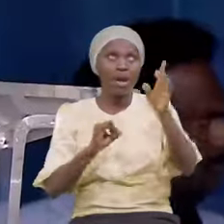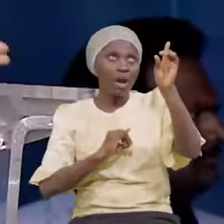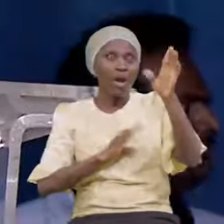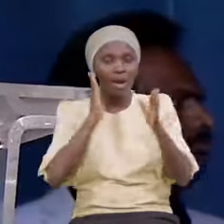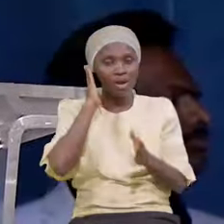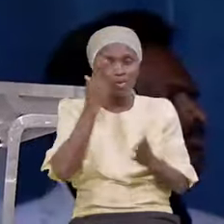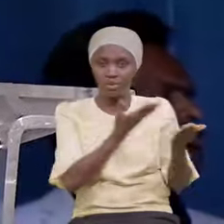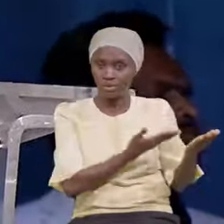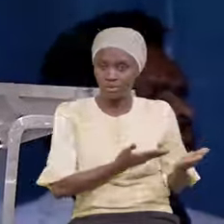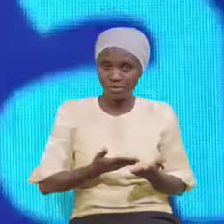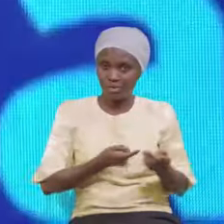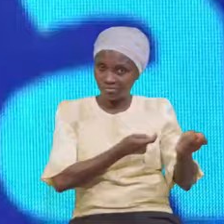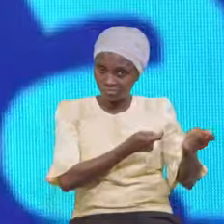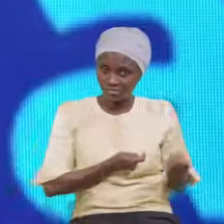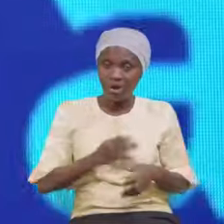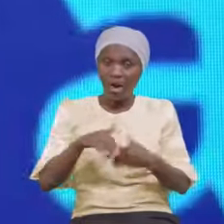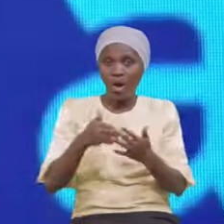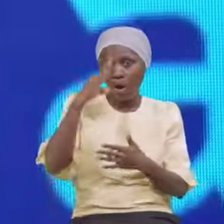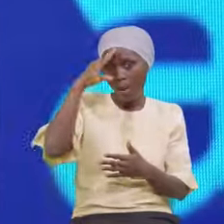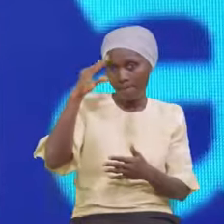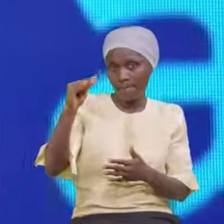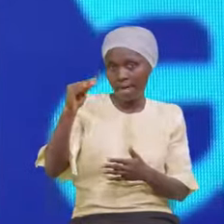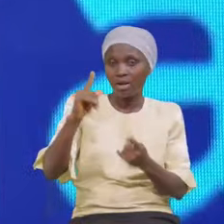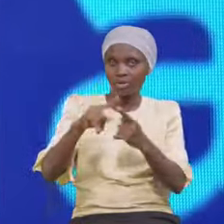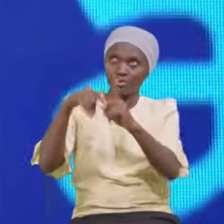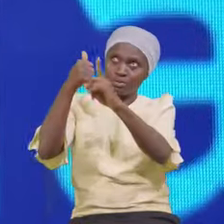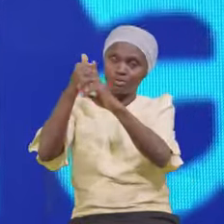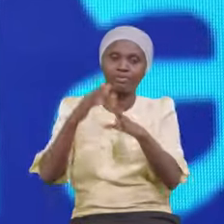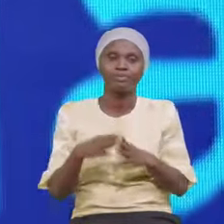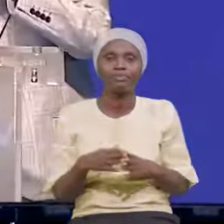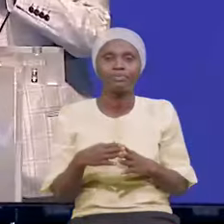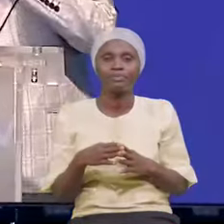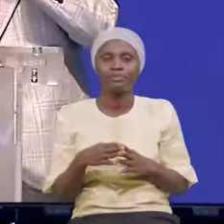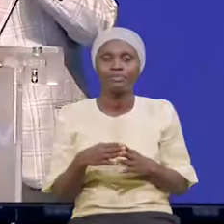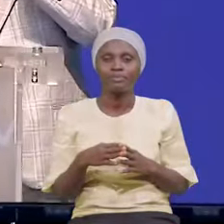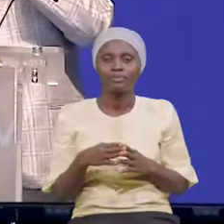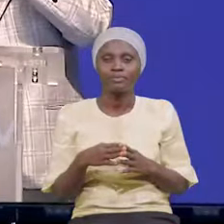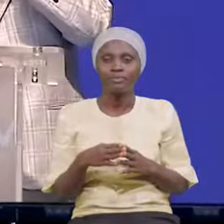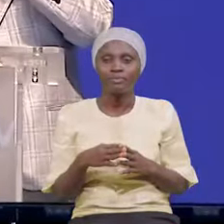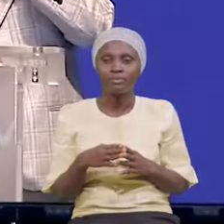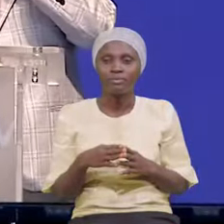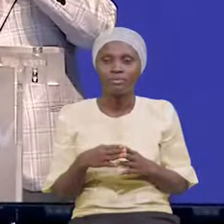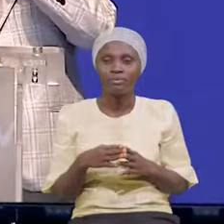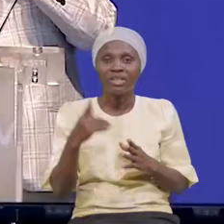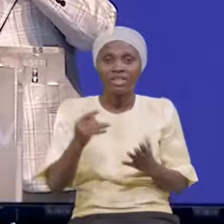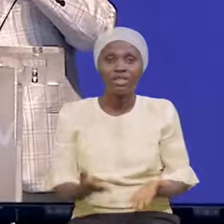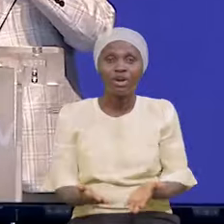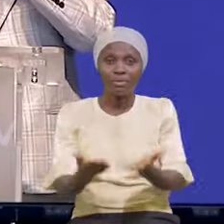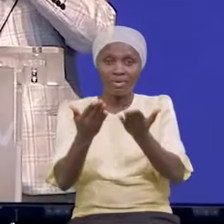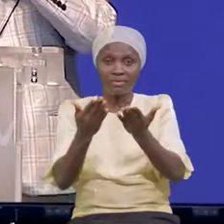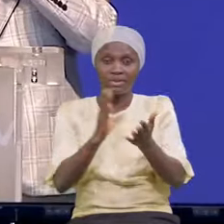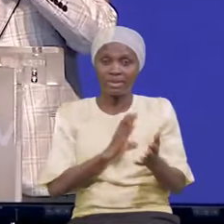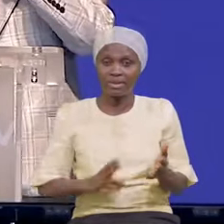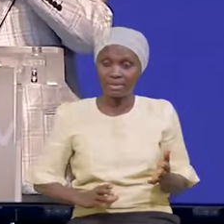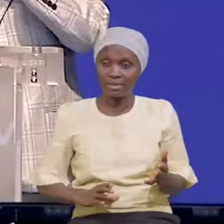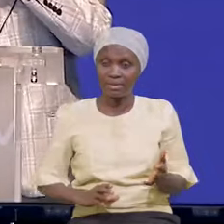draw all men unto me, నేను సకల మానవాళిని నా చెంతకు ఆకర్షిస్తాను. The uplifted Christ,